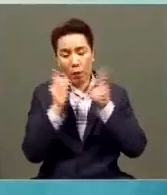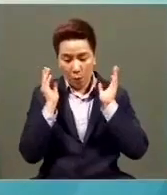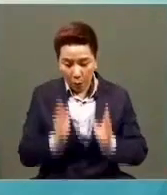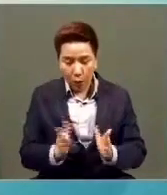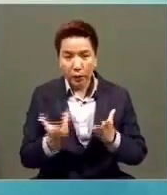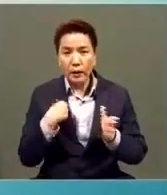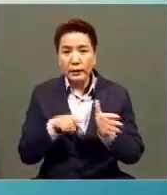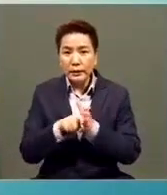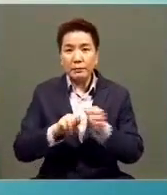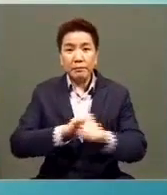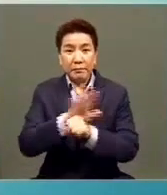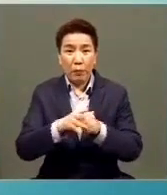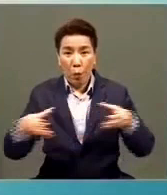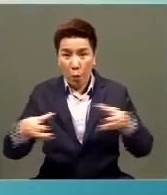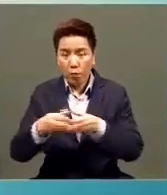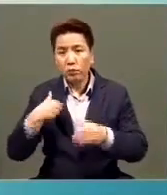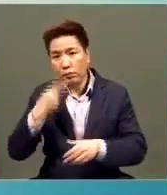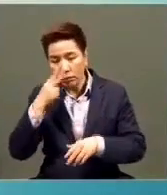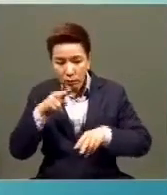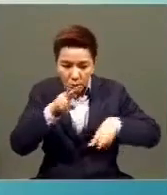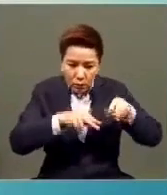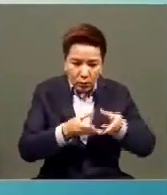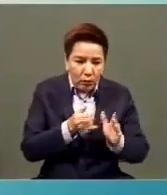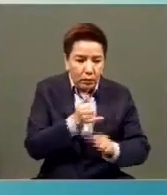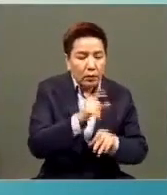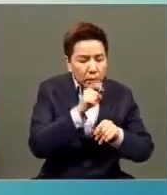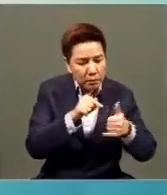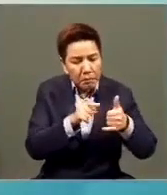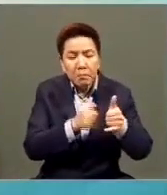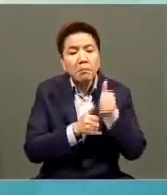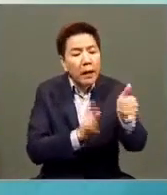รทางระบาดวิทยาเข้าไปตรวจพื้นที่เข้าไปสอบสวน